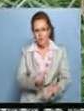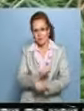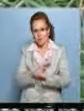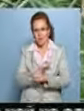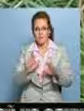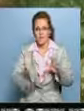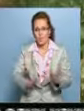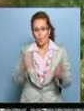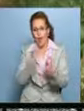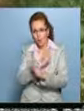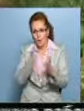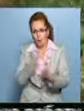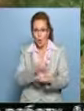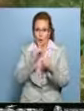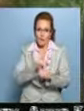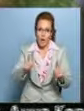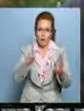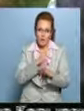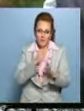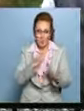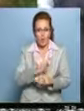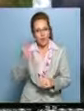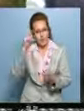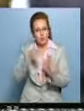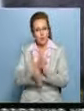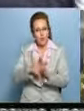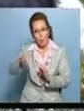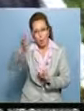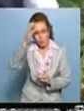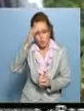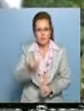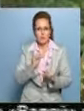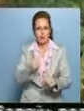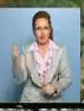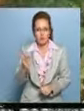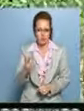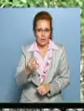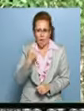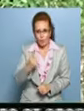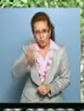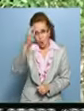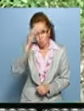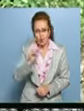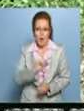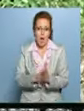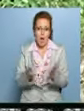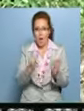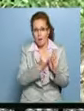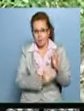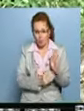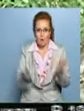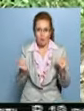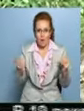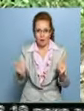уникальную Флору и фауну исследовали учёные удмуртского госуниверситета И защитили по ней не одну научную работу привлекает место не